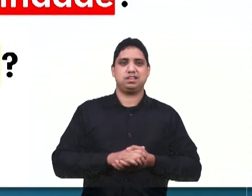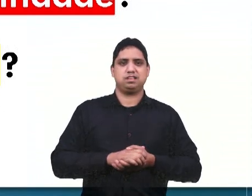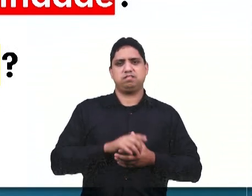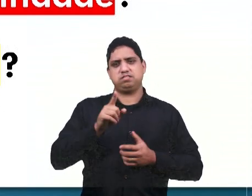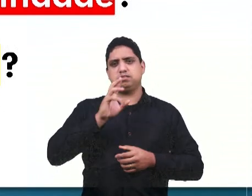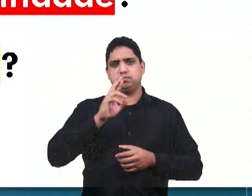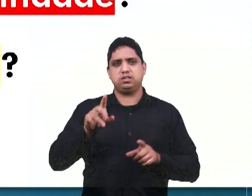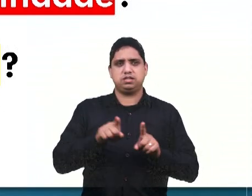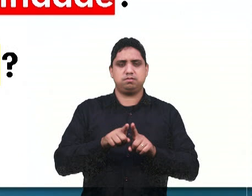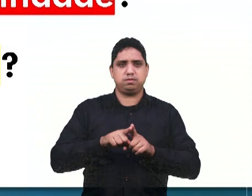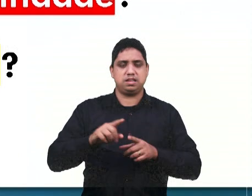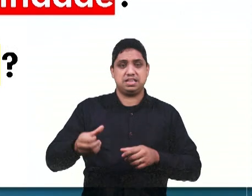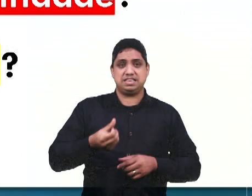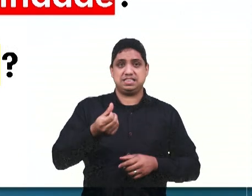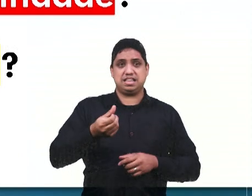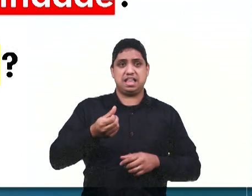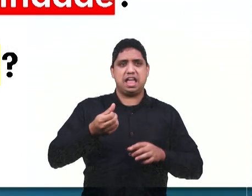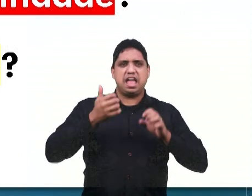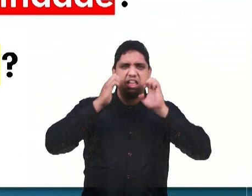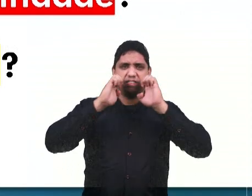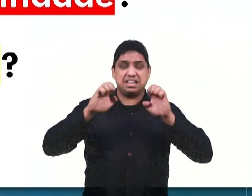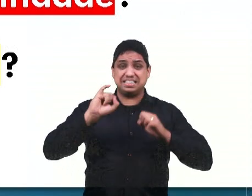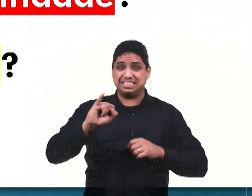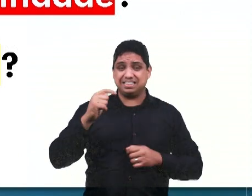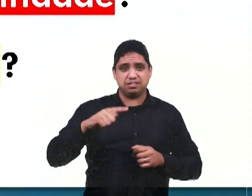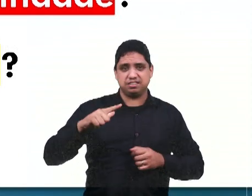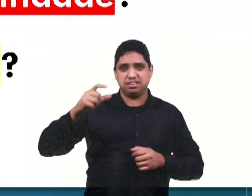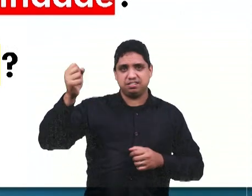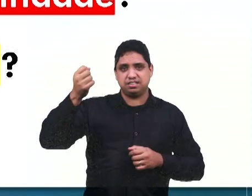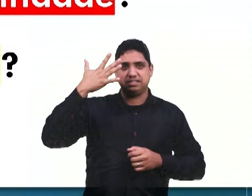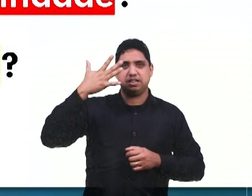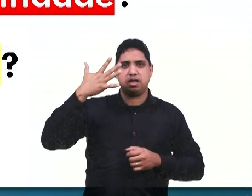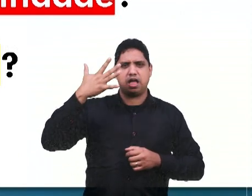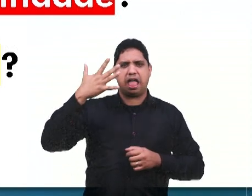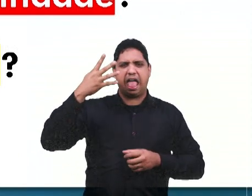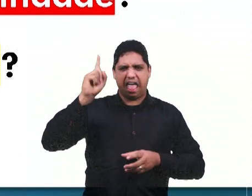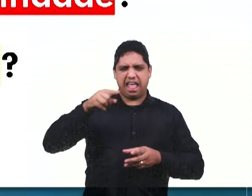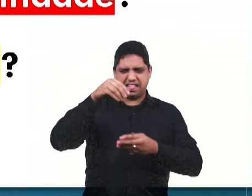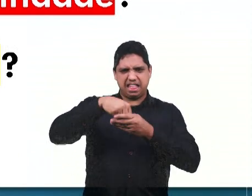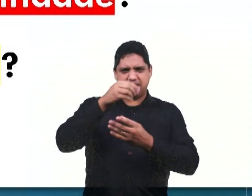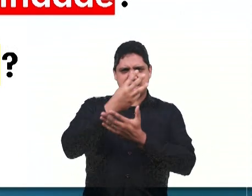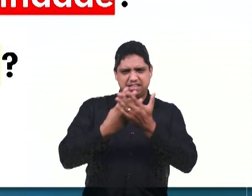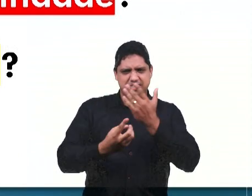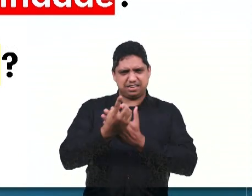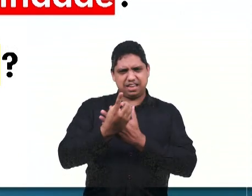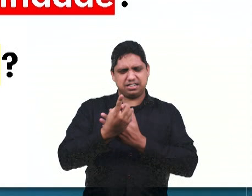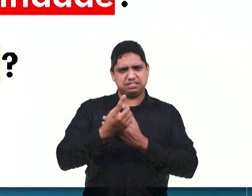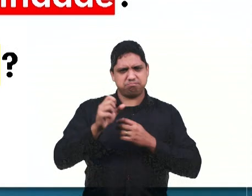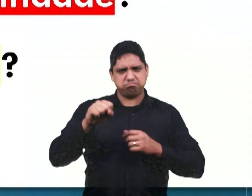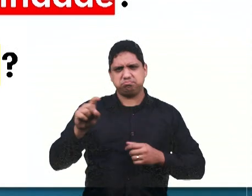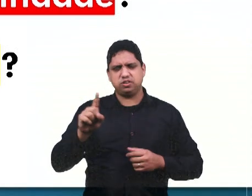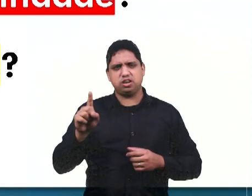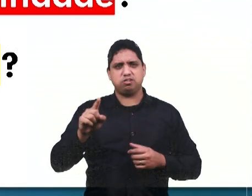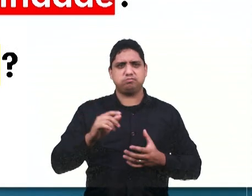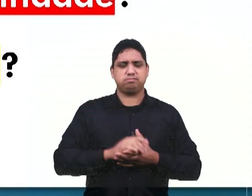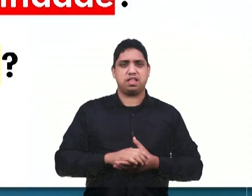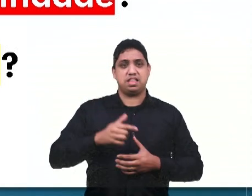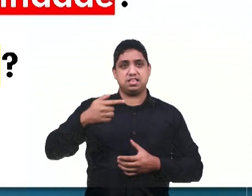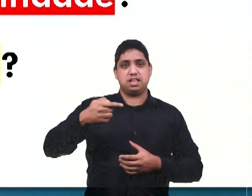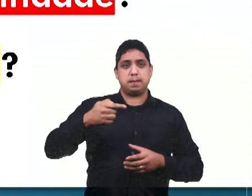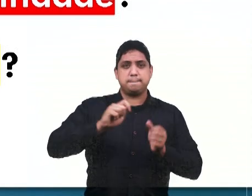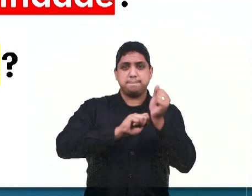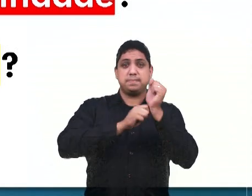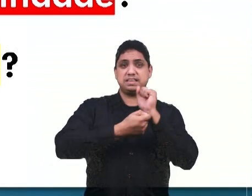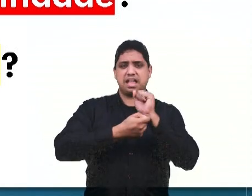Vous allez répondre aussi. Question 6. Évangile sans révélation fait partie de la Trinité? Question